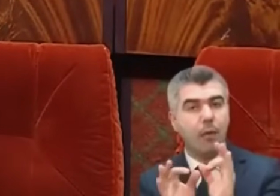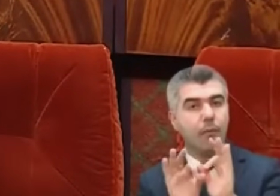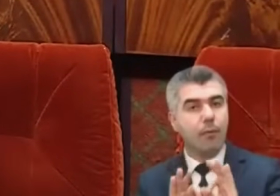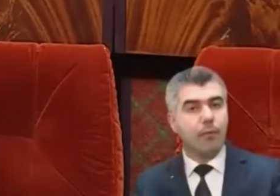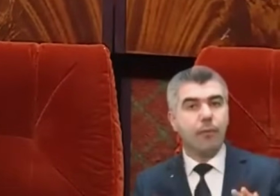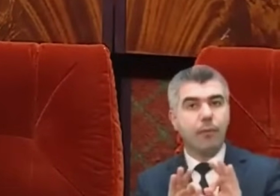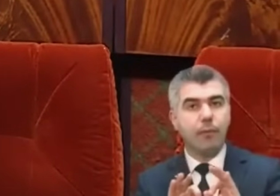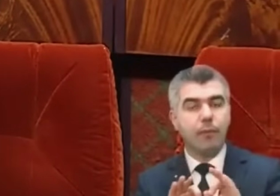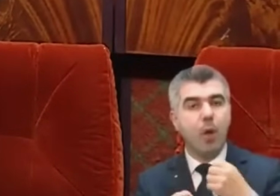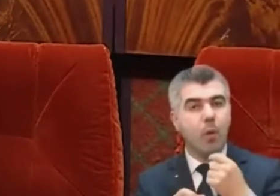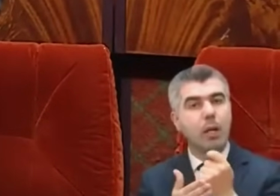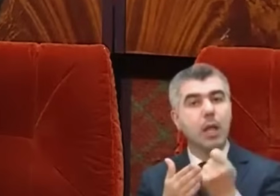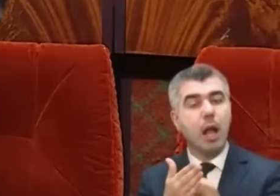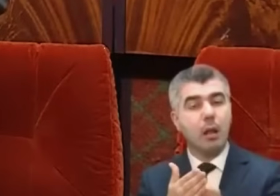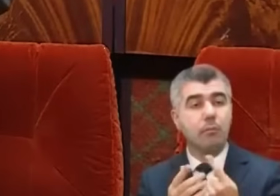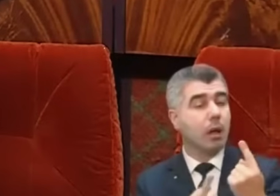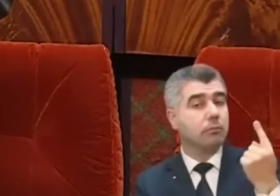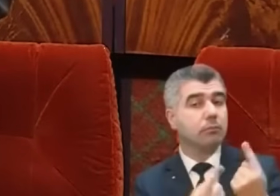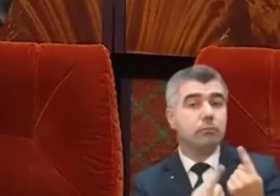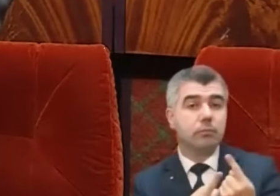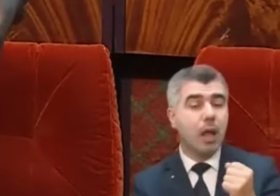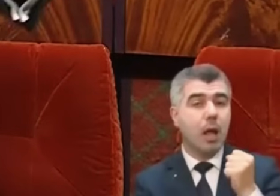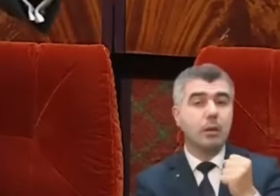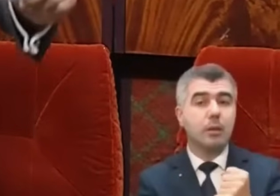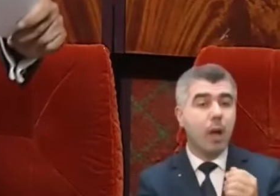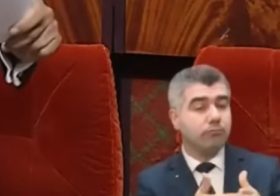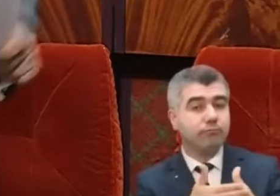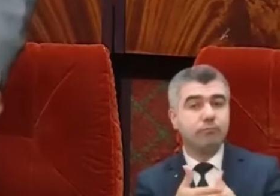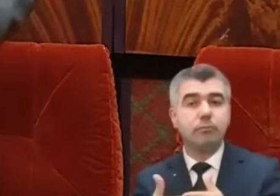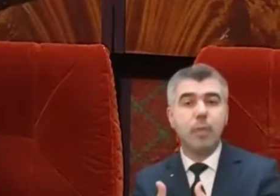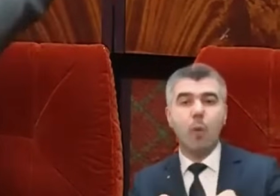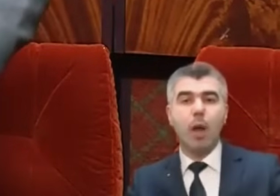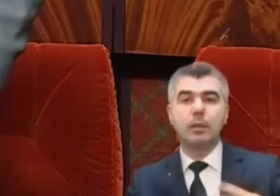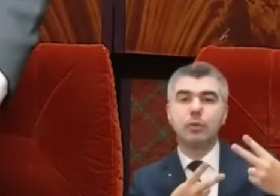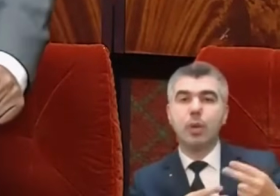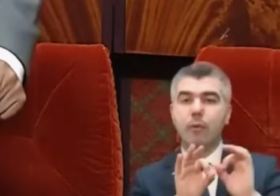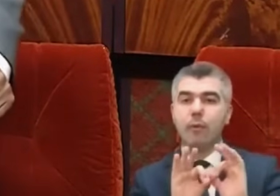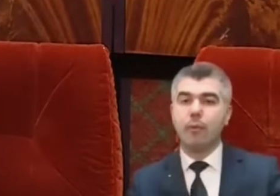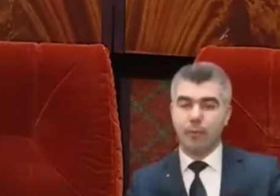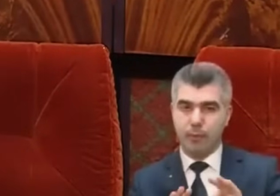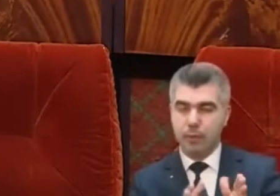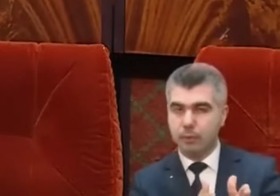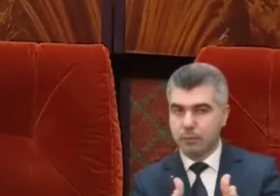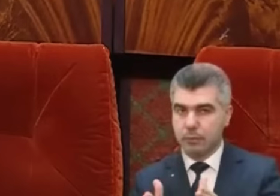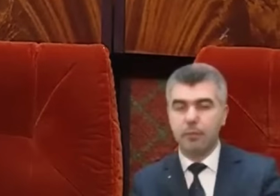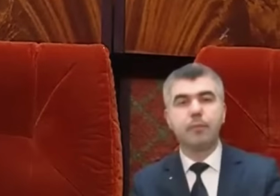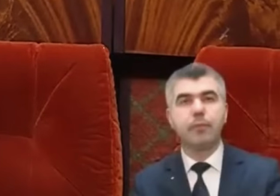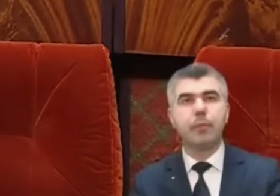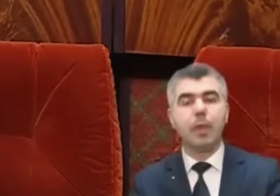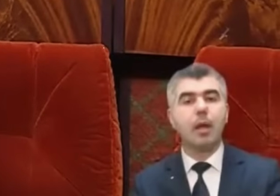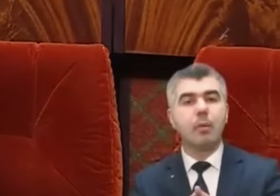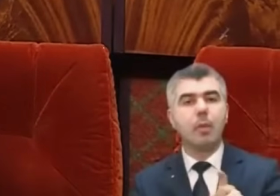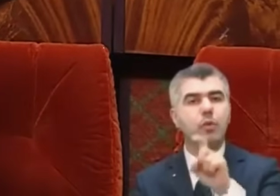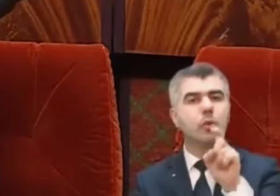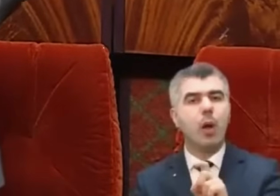استثناء حينما يكون هناك عائق يعيق حضور احد الوزراء؟ نجي للاسئله الشفهيه باش ما يتقالش حضور الحكومه من